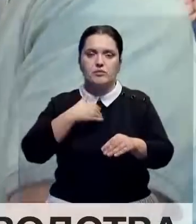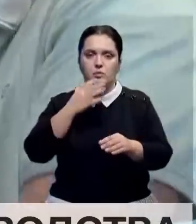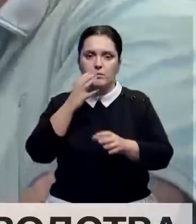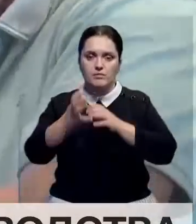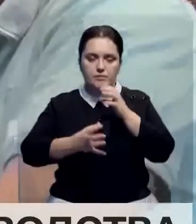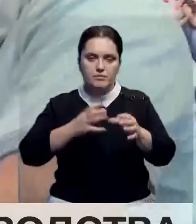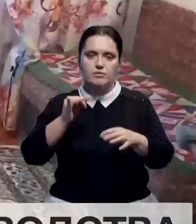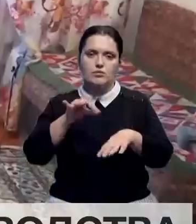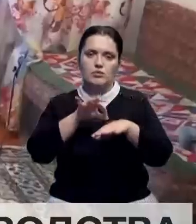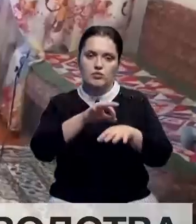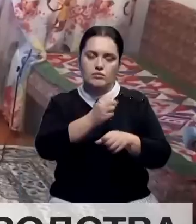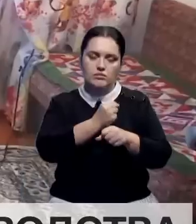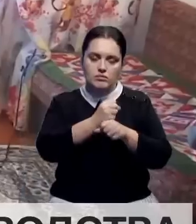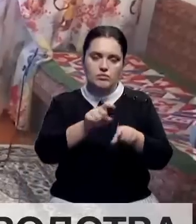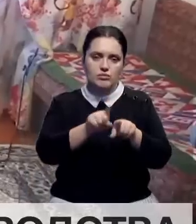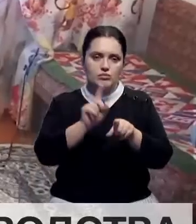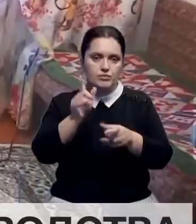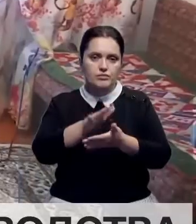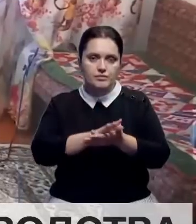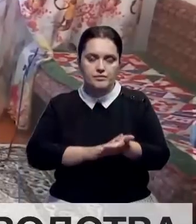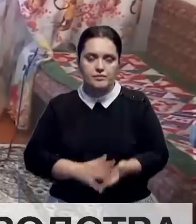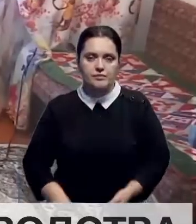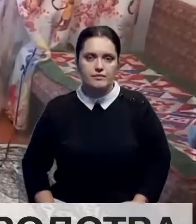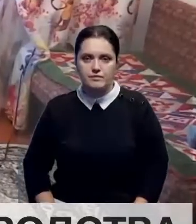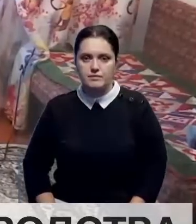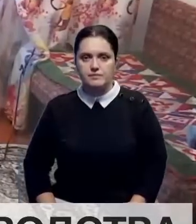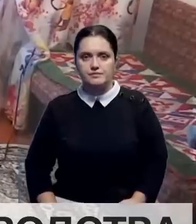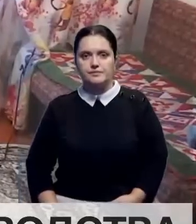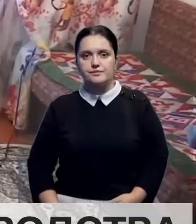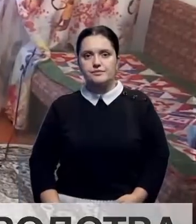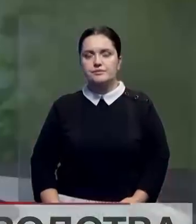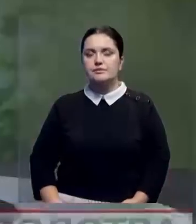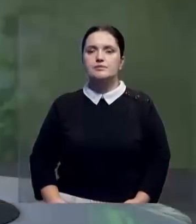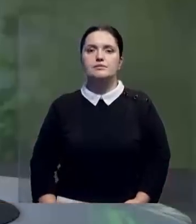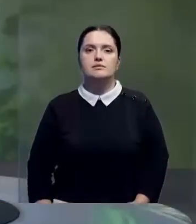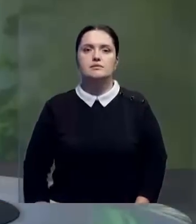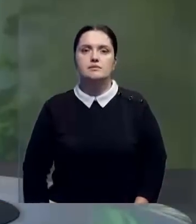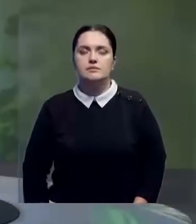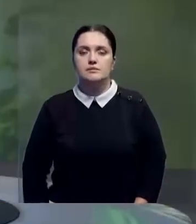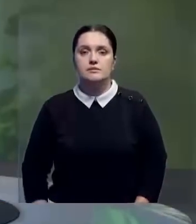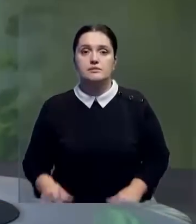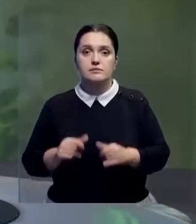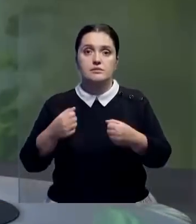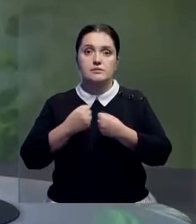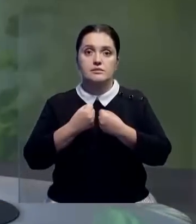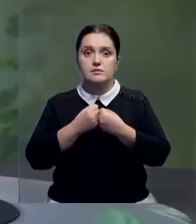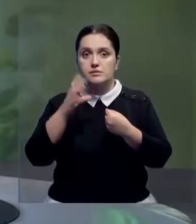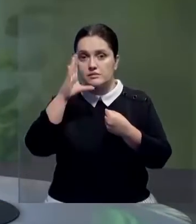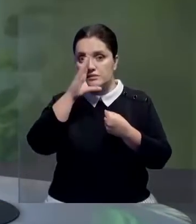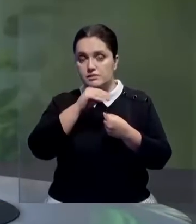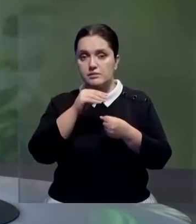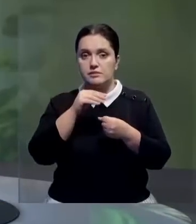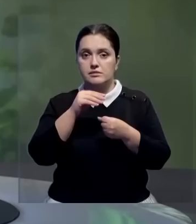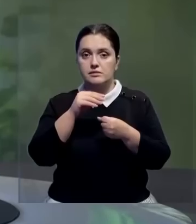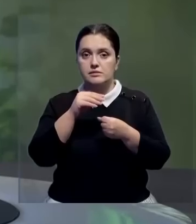томатов. Марина Золотарева, Зарина Зулпыхар, Карагандинская область, Хабар, 24. Для повышения конкурентоспособности